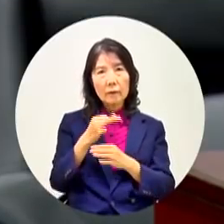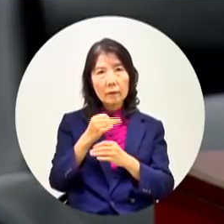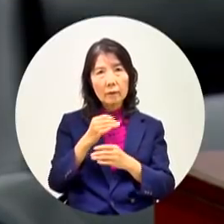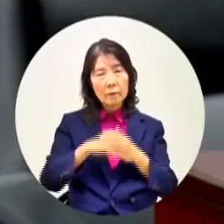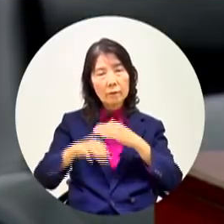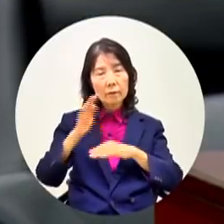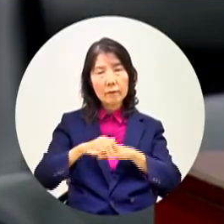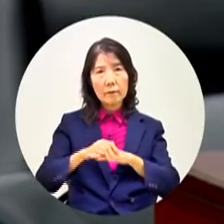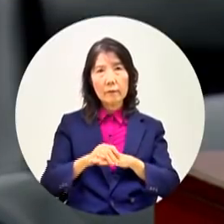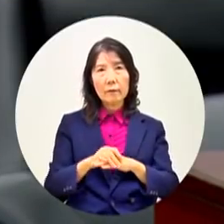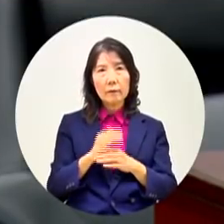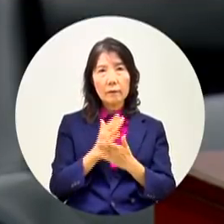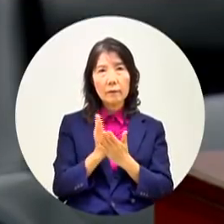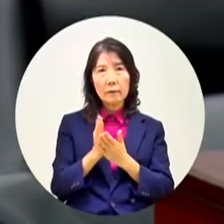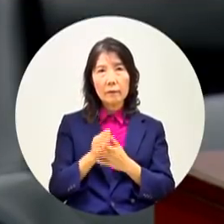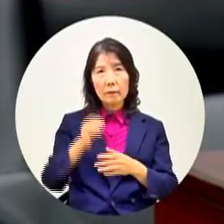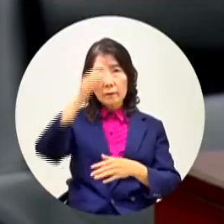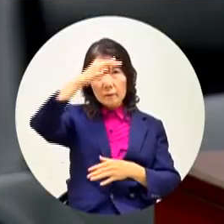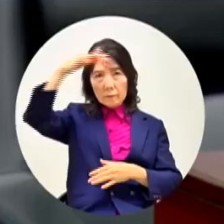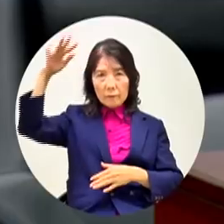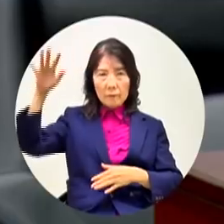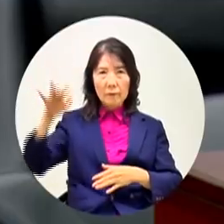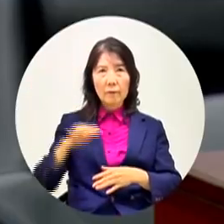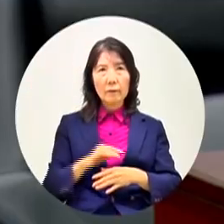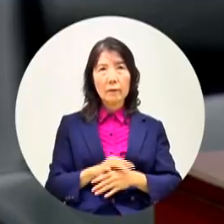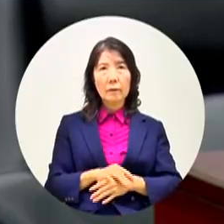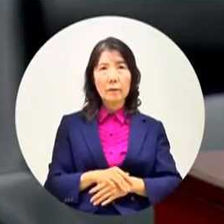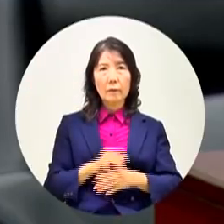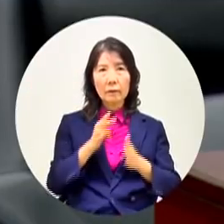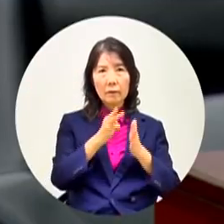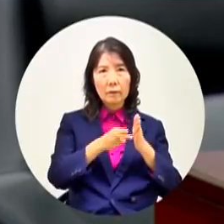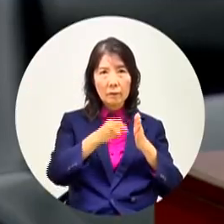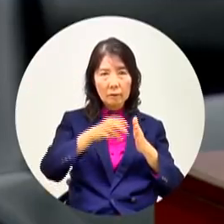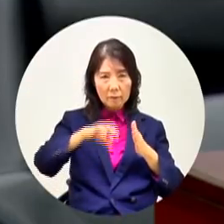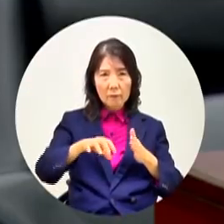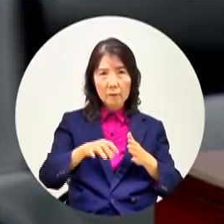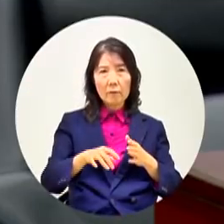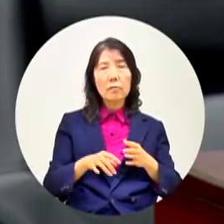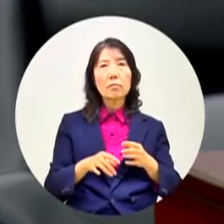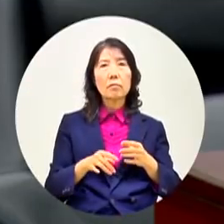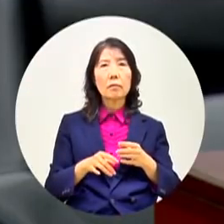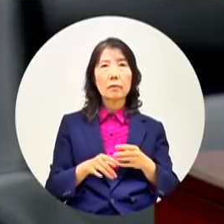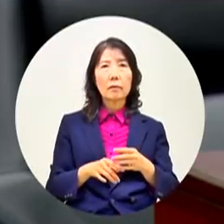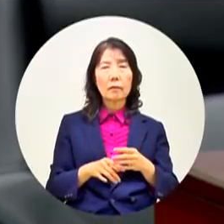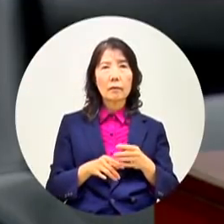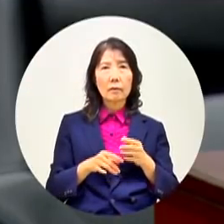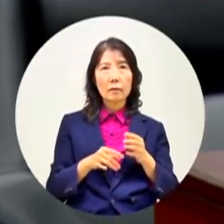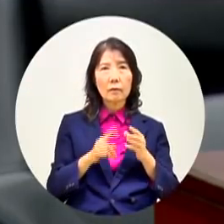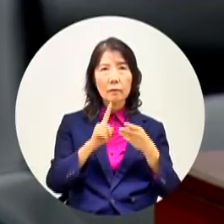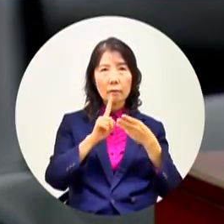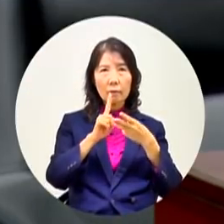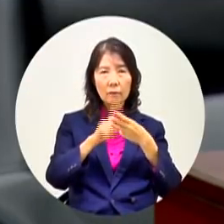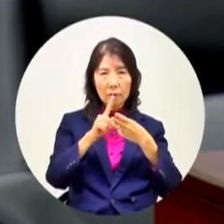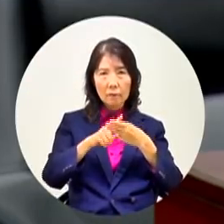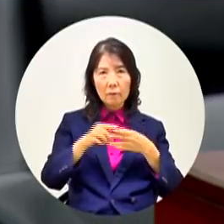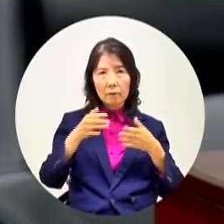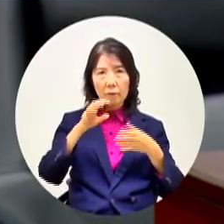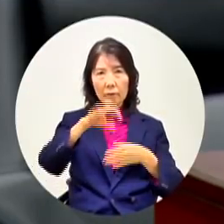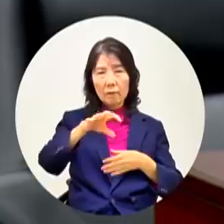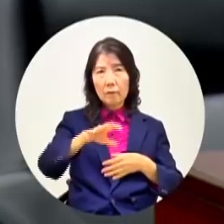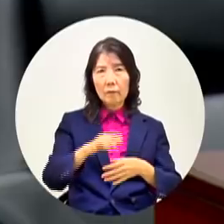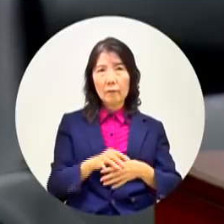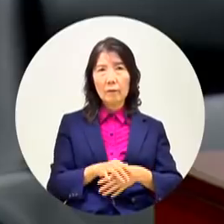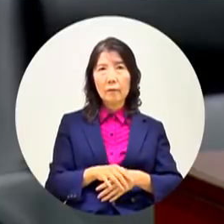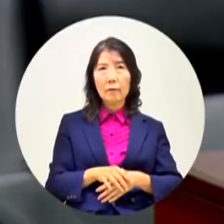这是洪山一个咱洪山火车站的一个指标性。 咱的凤山的一个地标。我相